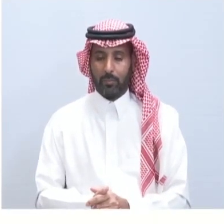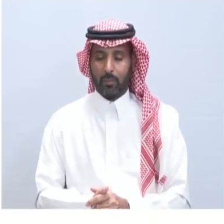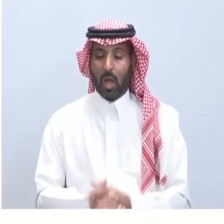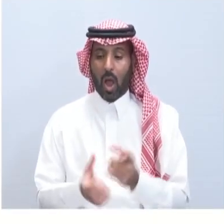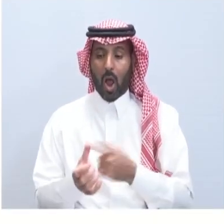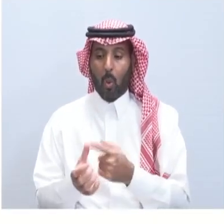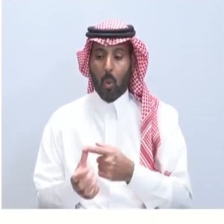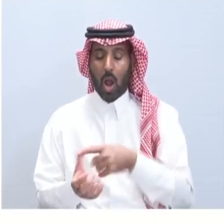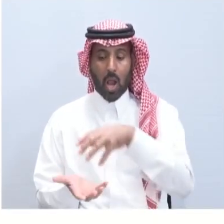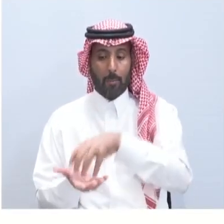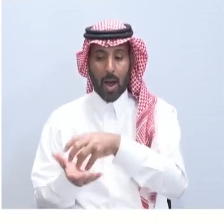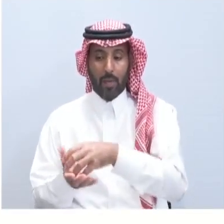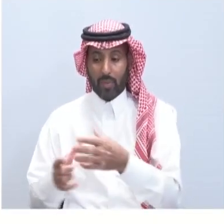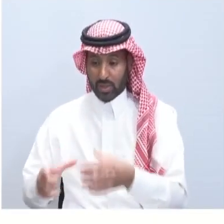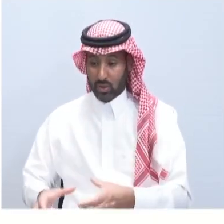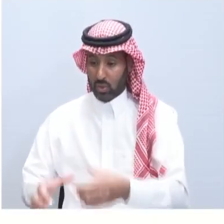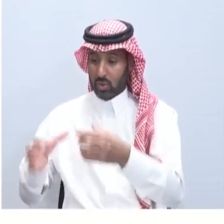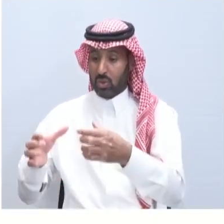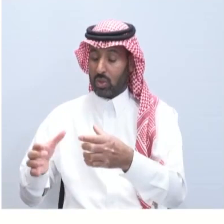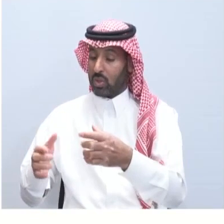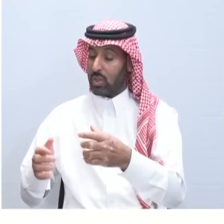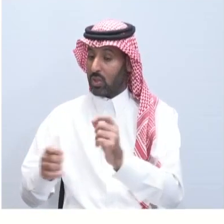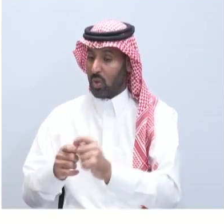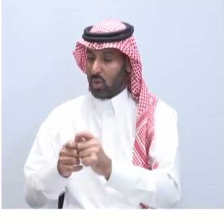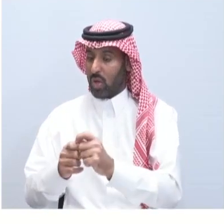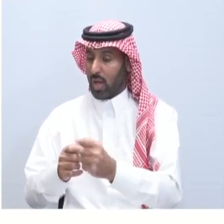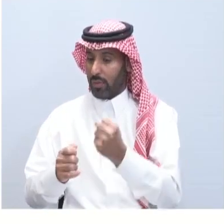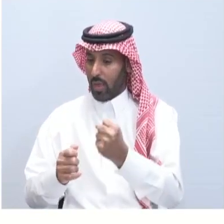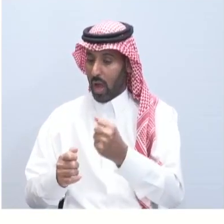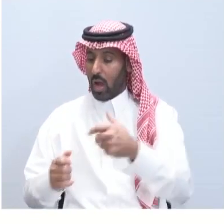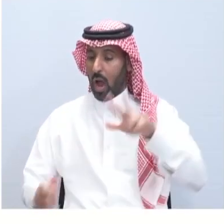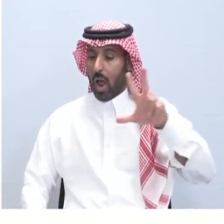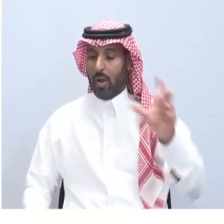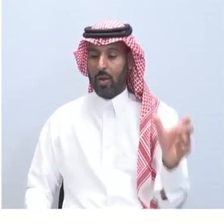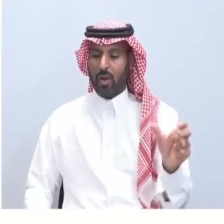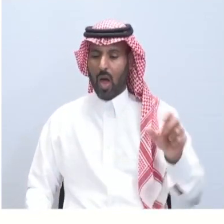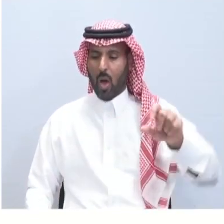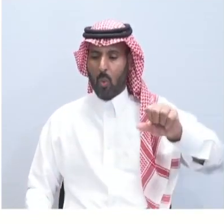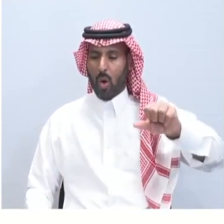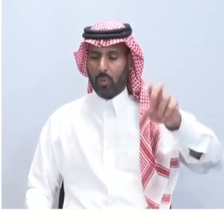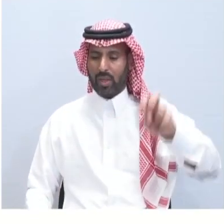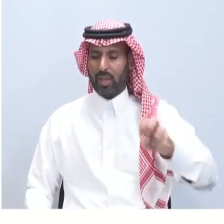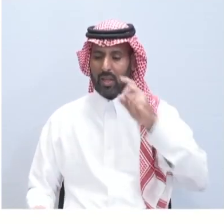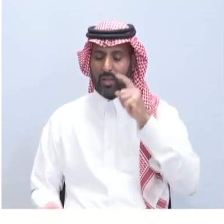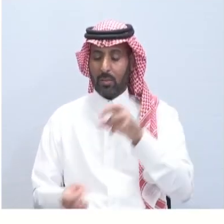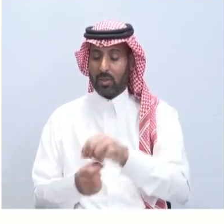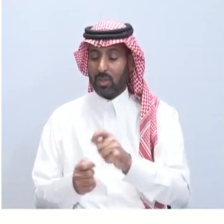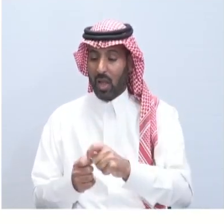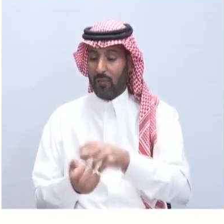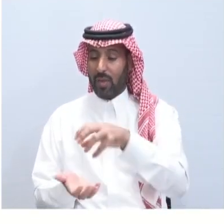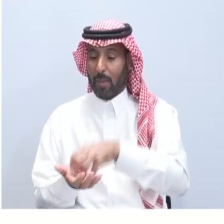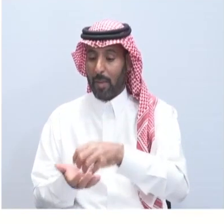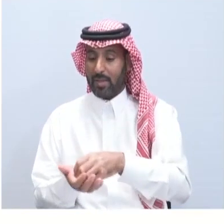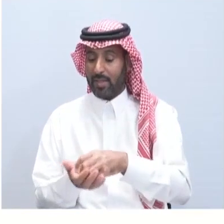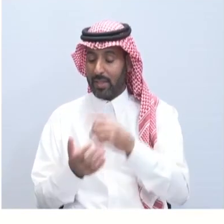كانت اول محطه للطاقه النوويه انشئت في مدينه اوبنين سك